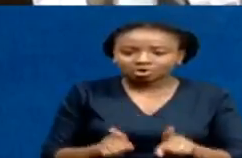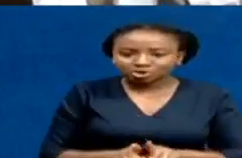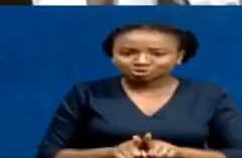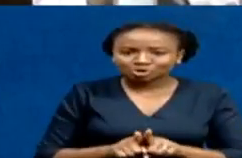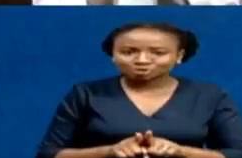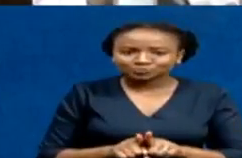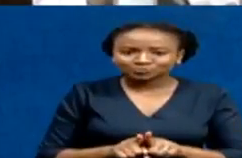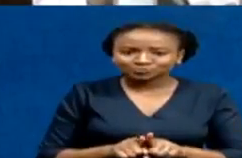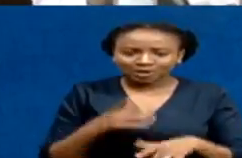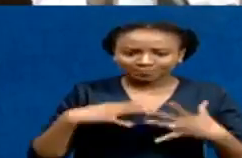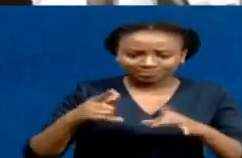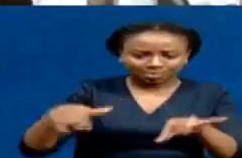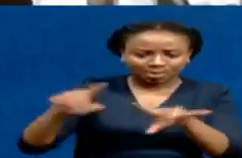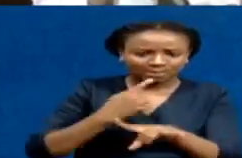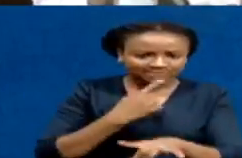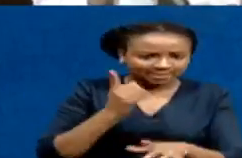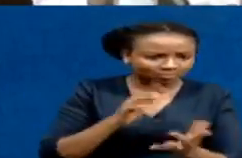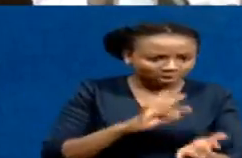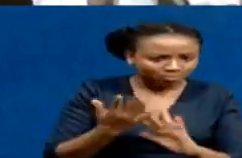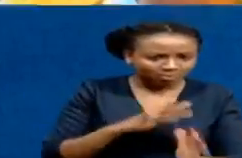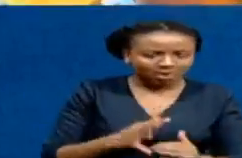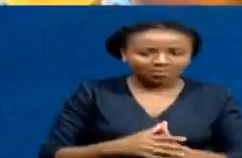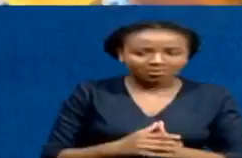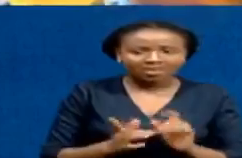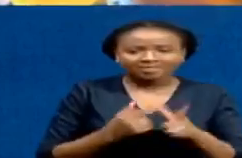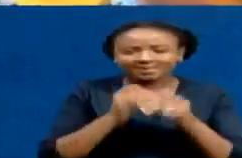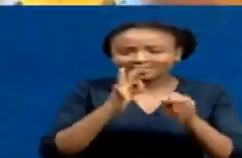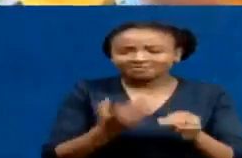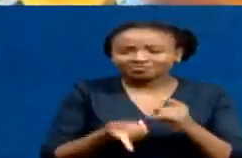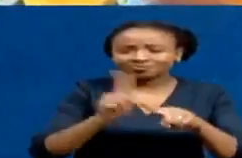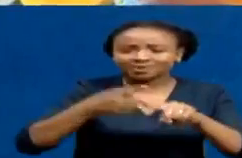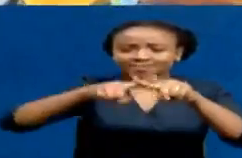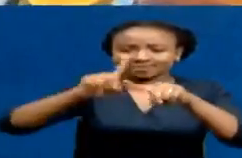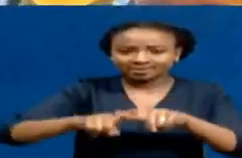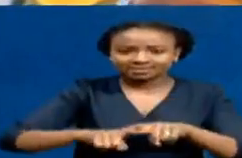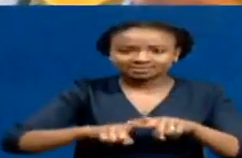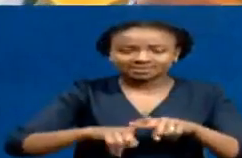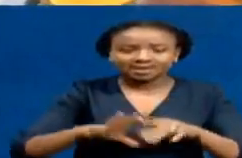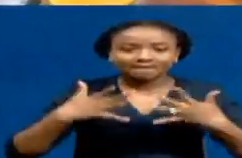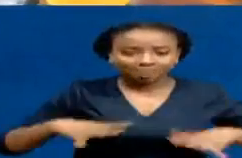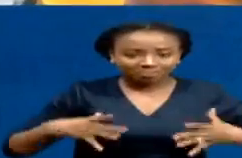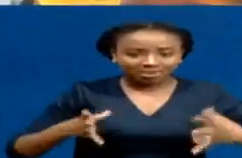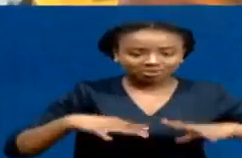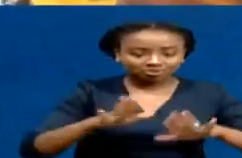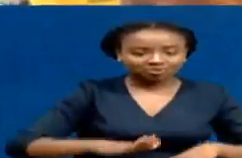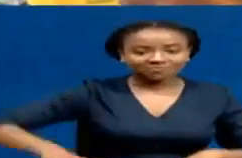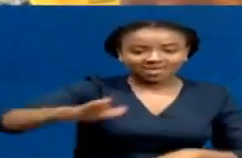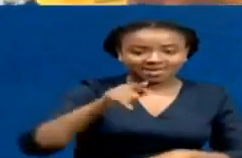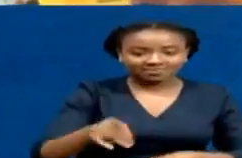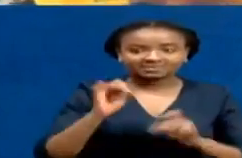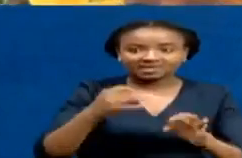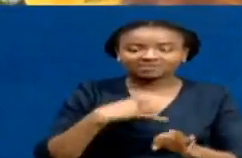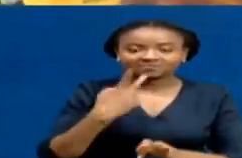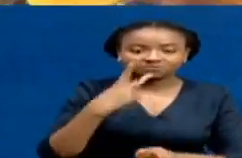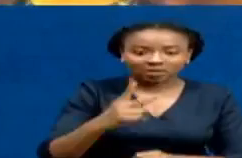you intend after you do what you are doing, that if you increase the population of this place, if we had